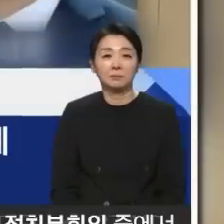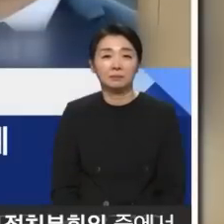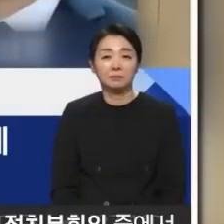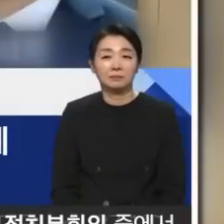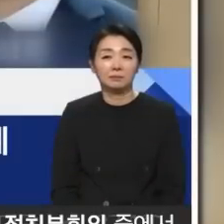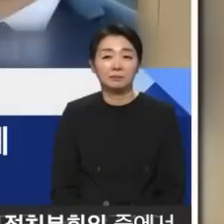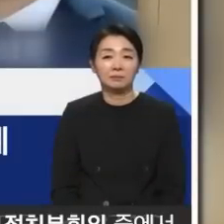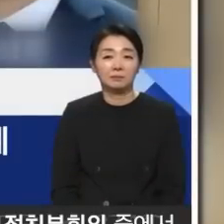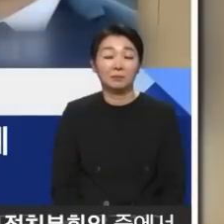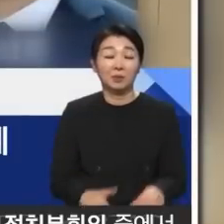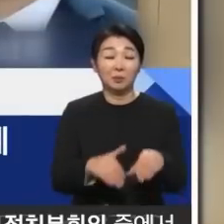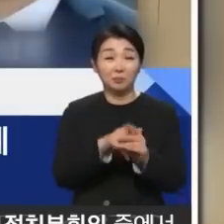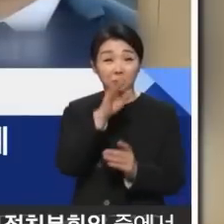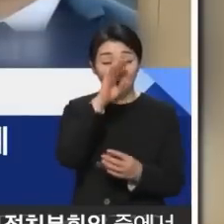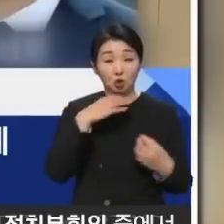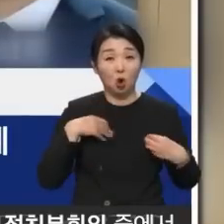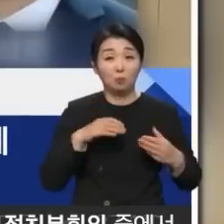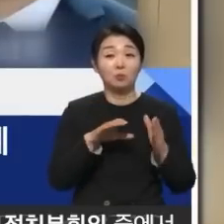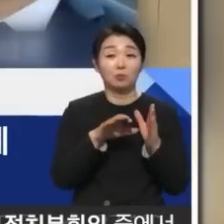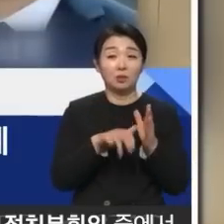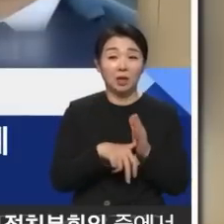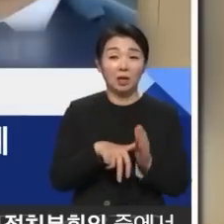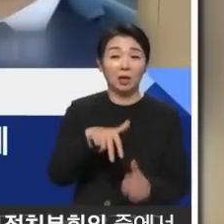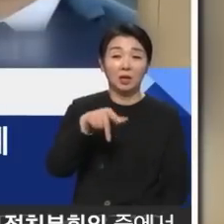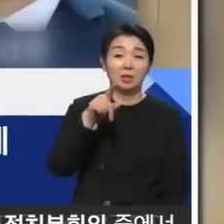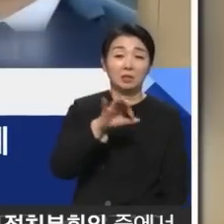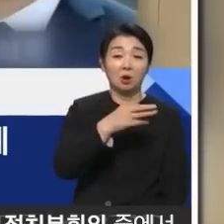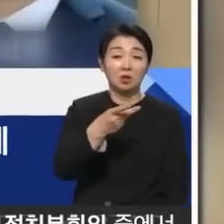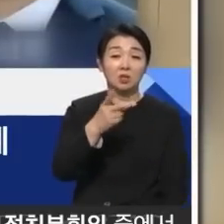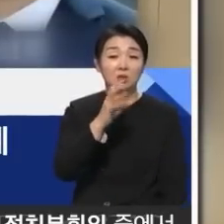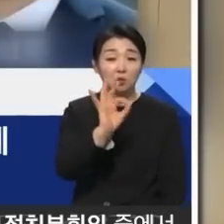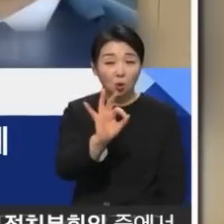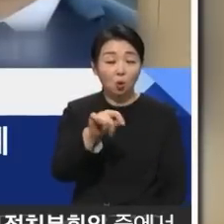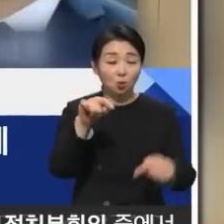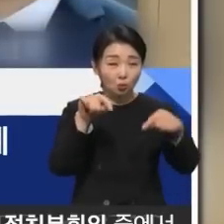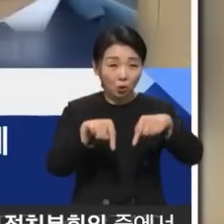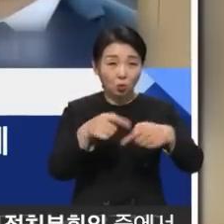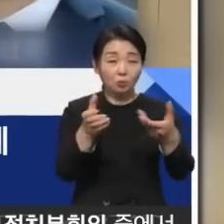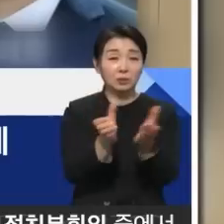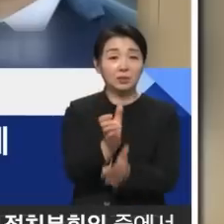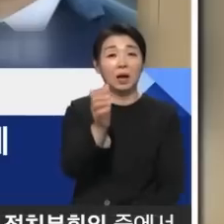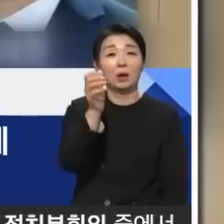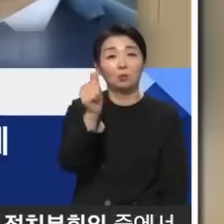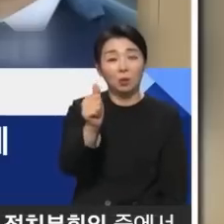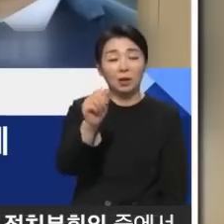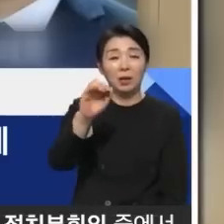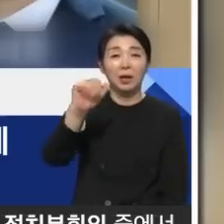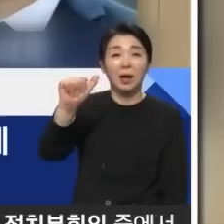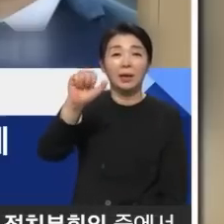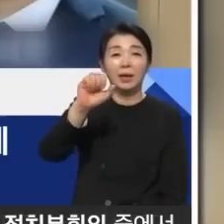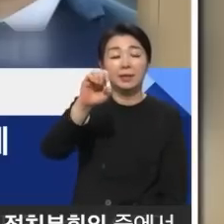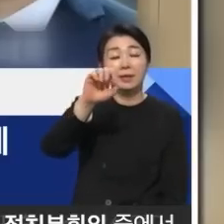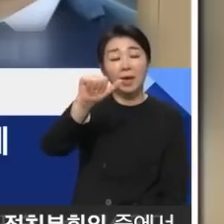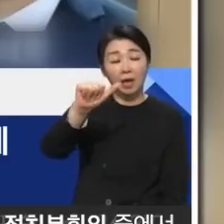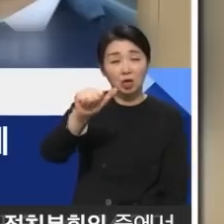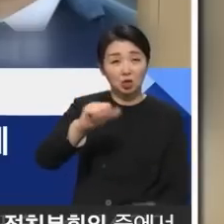당시에 정의용 외교부 장관도 국제적인 IAEA가 정해진 국제적인 기준에